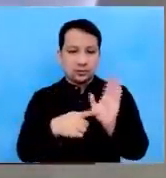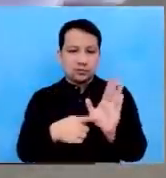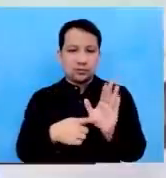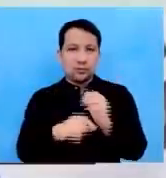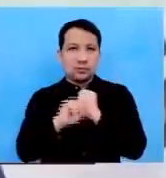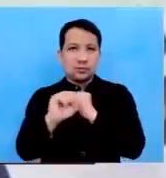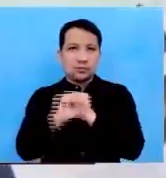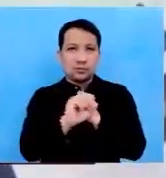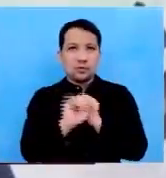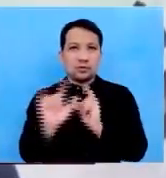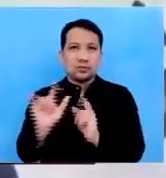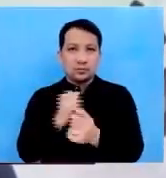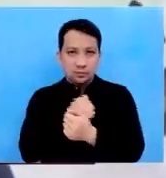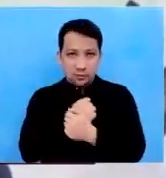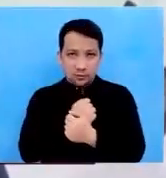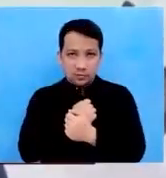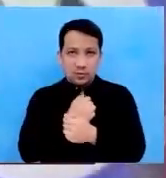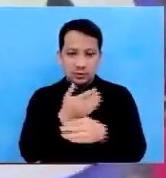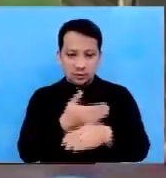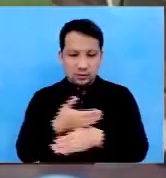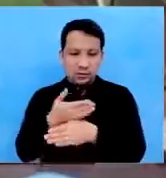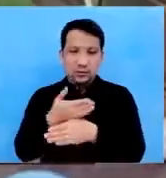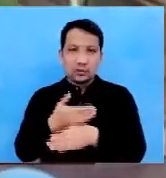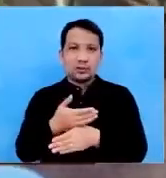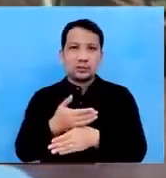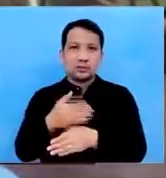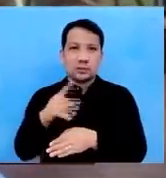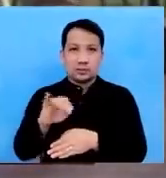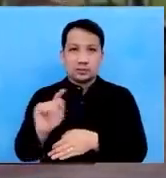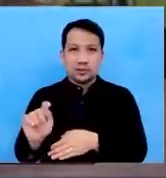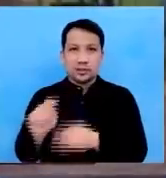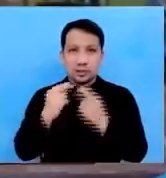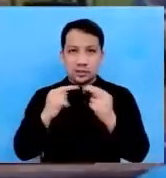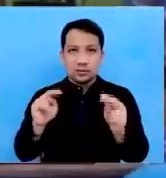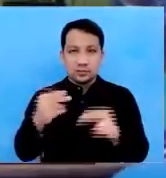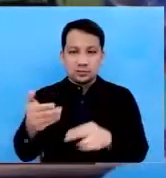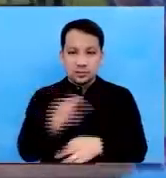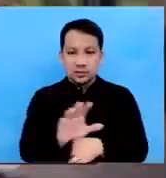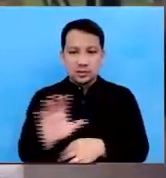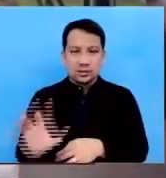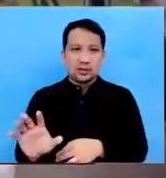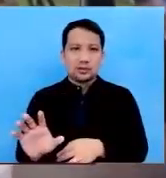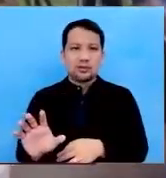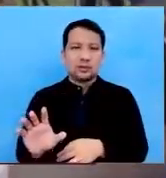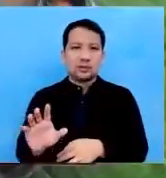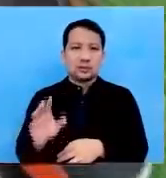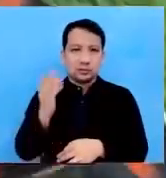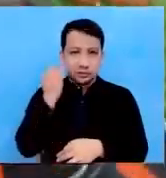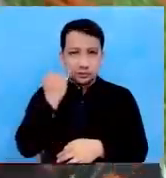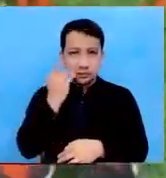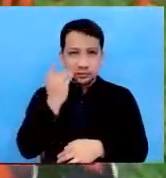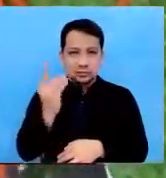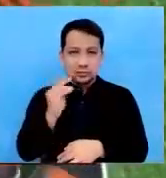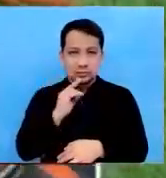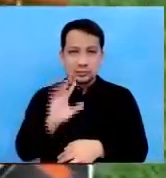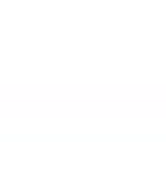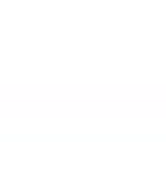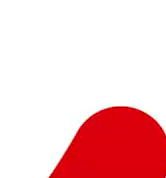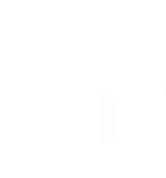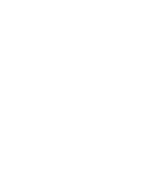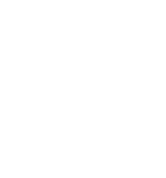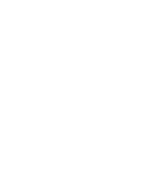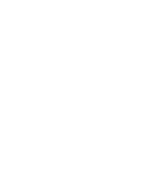pagmamahal at pangalaga sa mga hayop. Nagbabalita mula sa Frontline, Jenny Dongon, News 5.